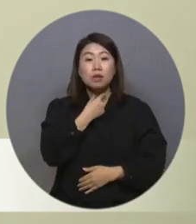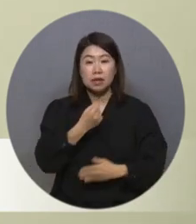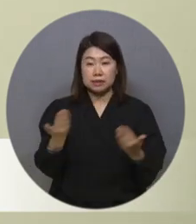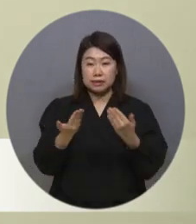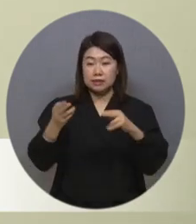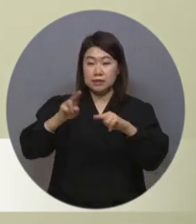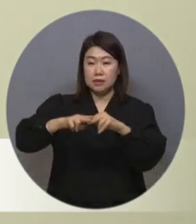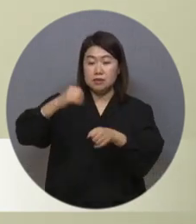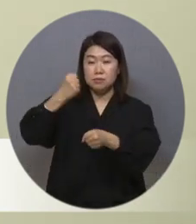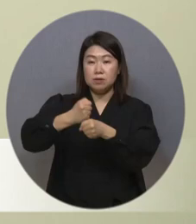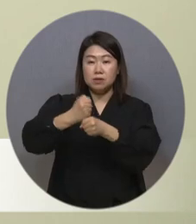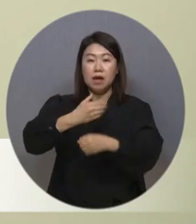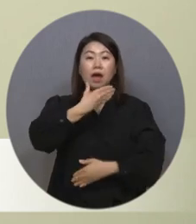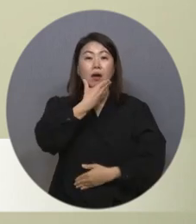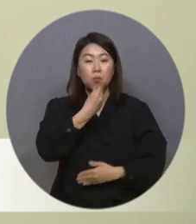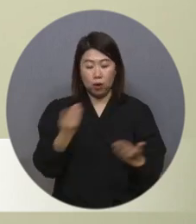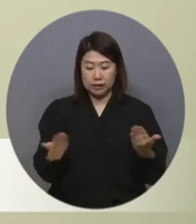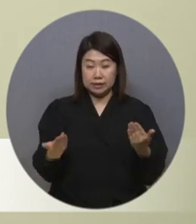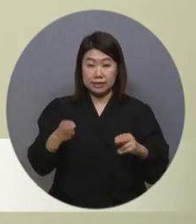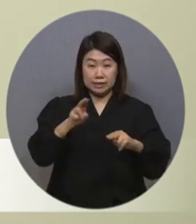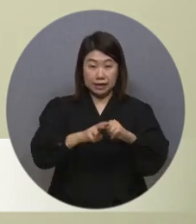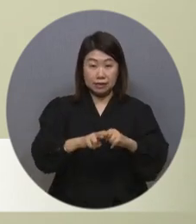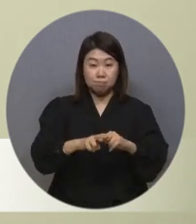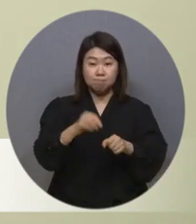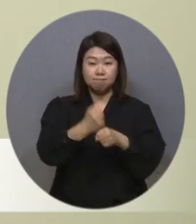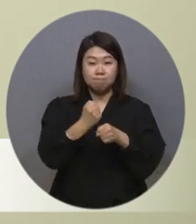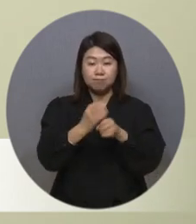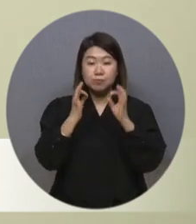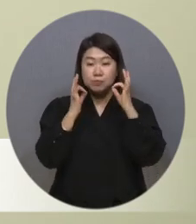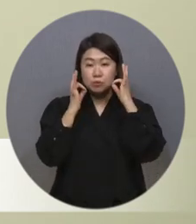만들어서 행복한 일자리를 만드는 데 최선을 다할